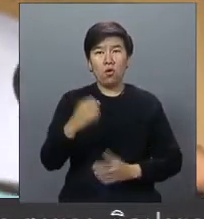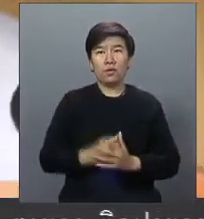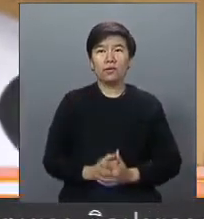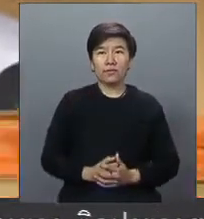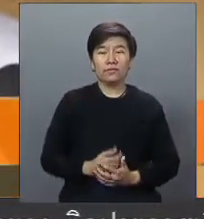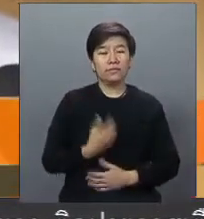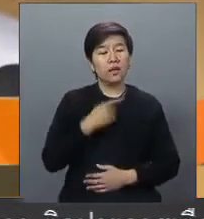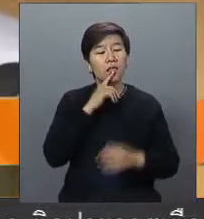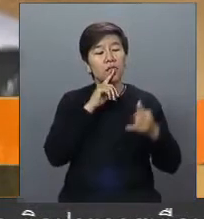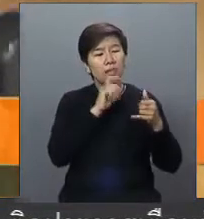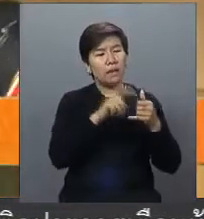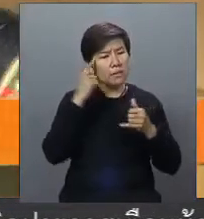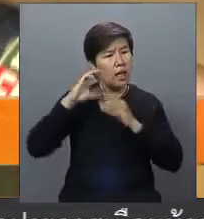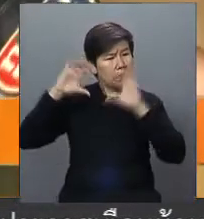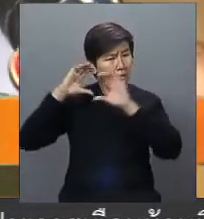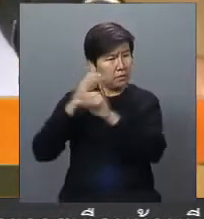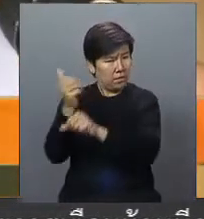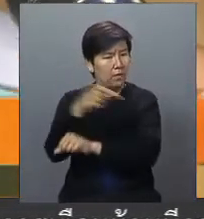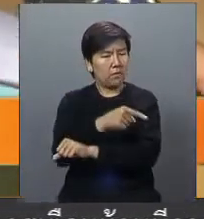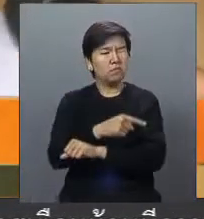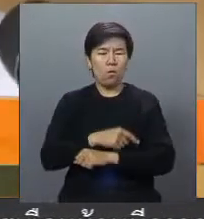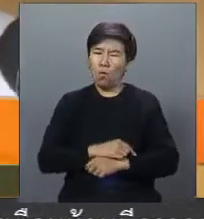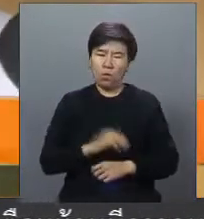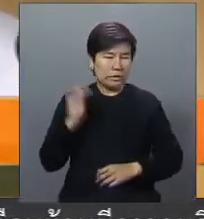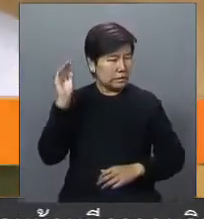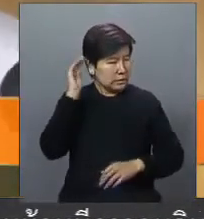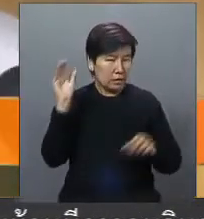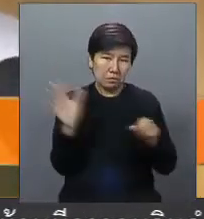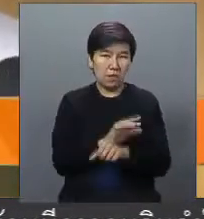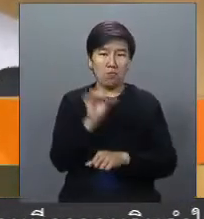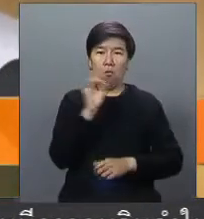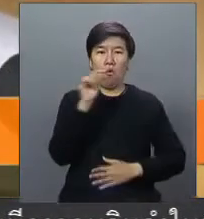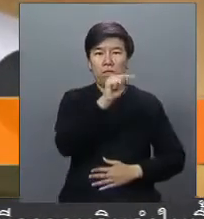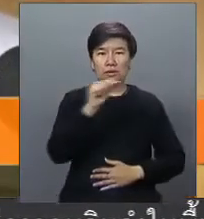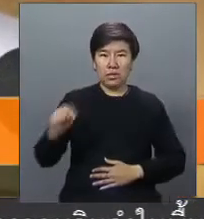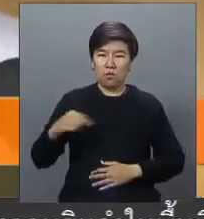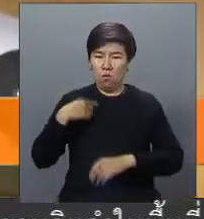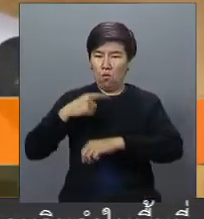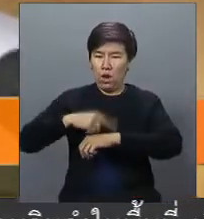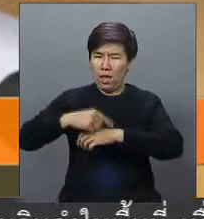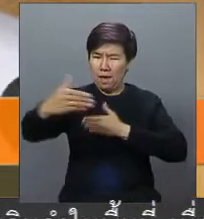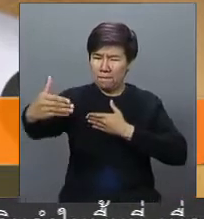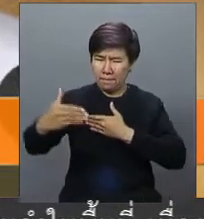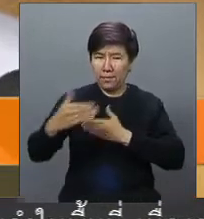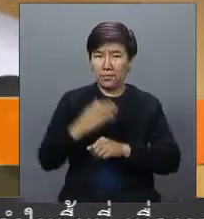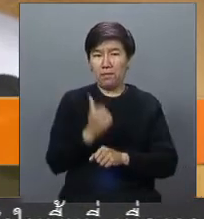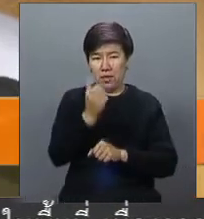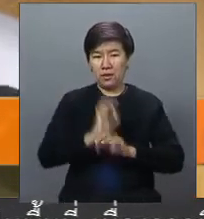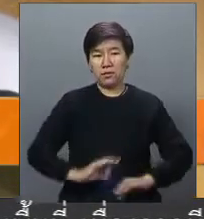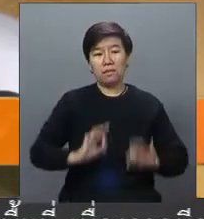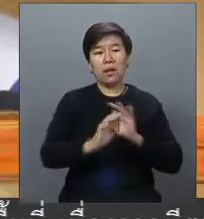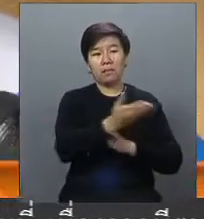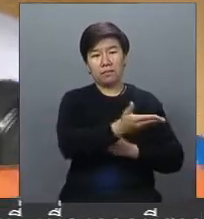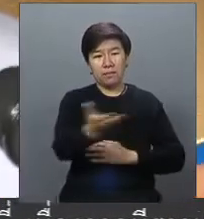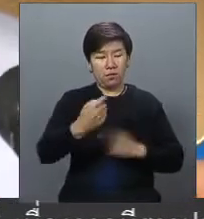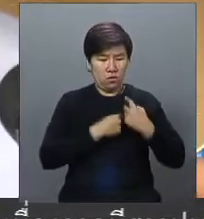ยว่ารัฐบาลนี้ทำได้ ครับ แล้วจะทำสำเร็จโดยไวด้วยให้เปิดใจนะเหมือนอย่างที่ท่านพยายามทำกันอยู่